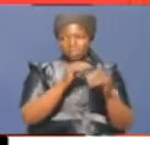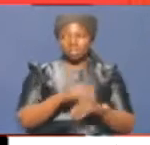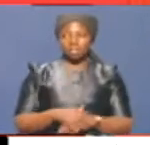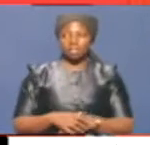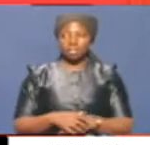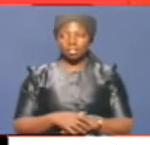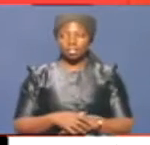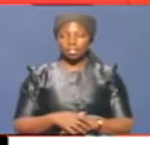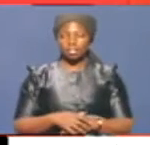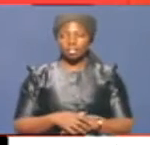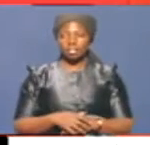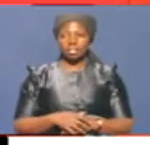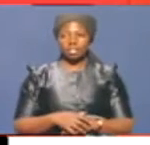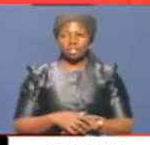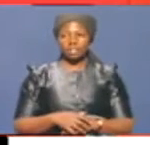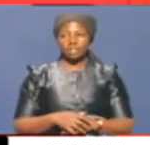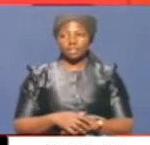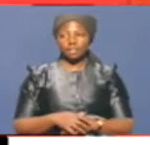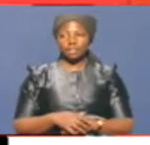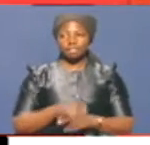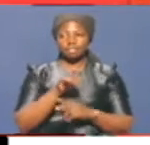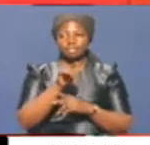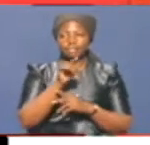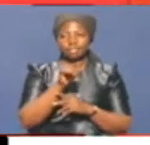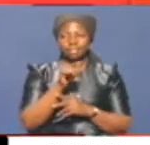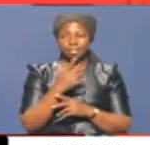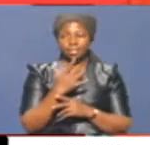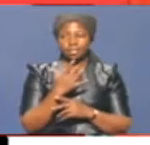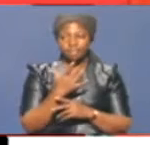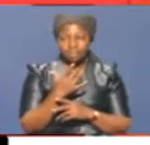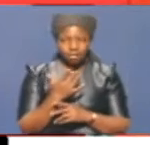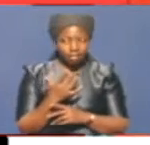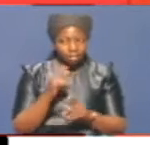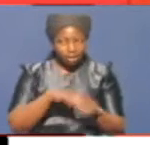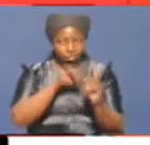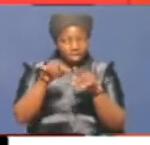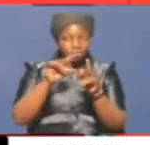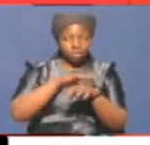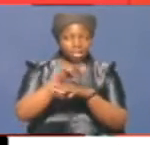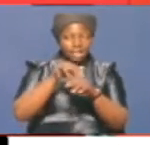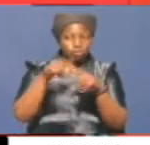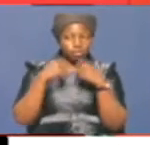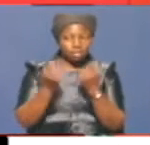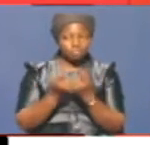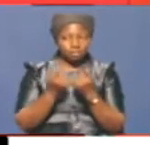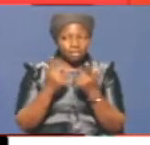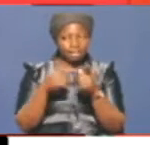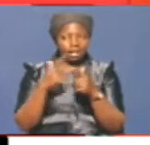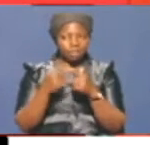bab, shadow na low peke yake. Lakini kwenye kwa shuma pili, mazoezi na kumina kuwa,